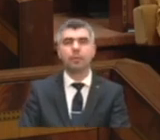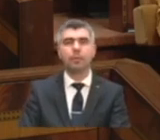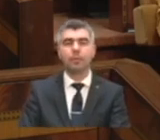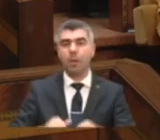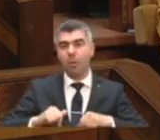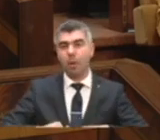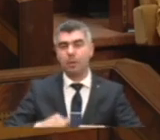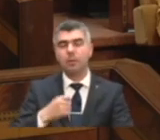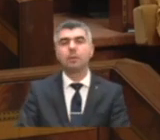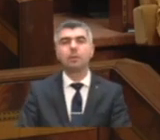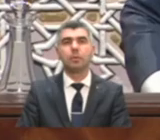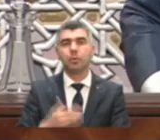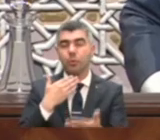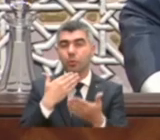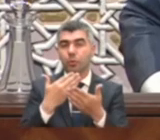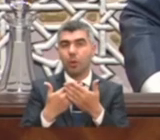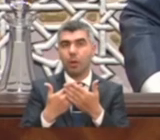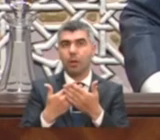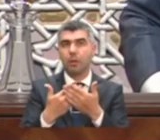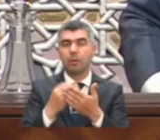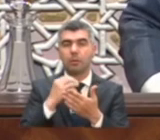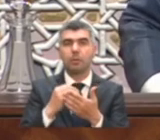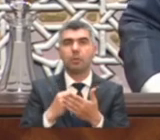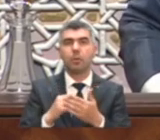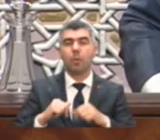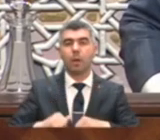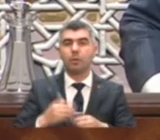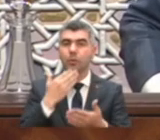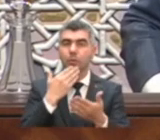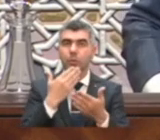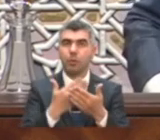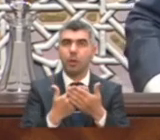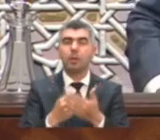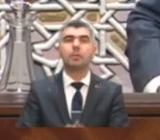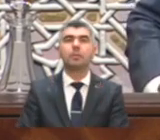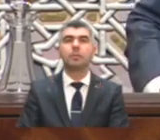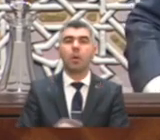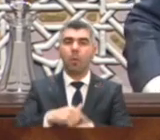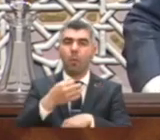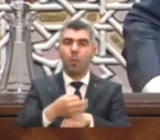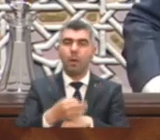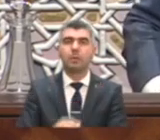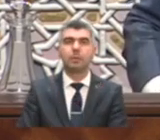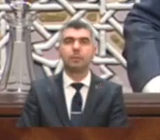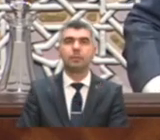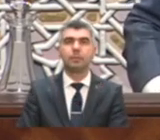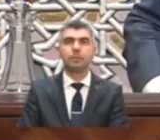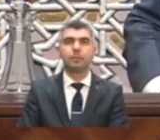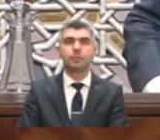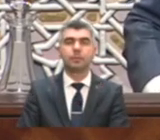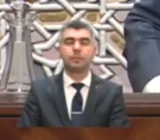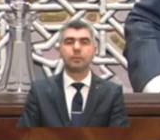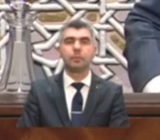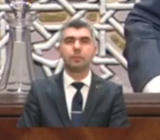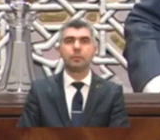السيد الوزير المحترم شكرا، راه في داركم الى ما كنتش الا قدرت. سيد النائب المحترم انتهى التوقيت، سال الوقت. سيد